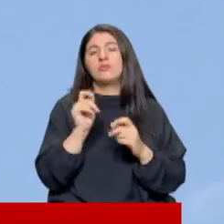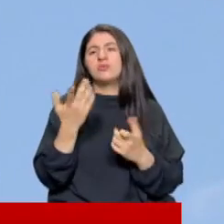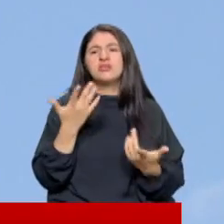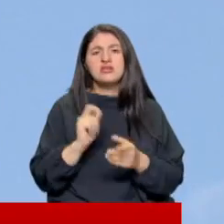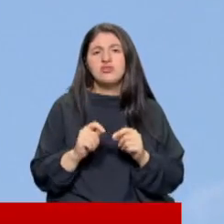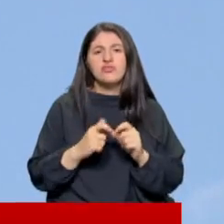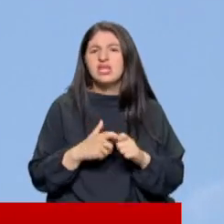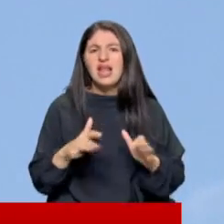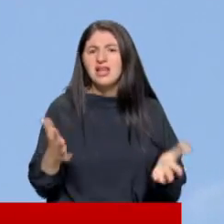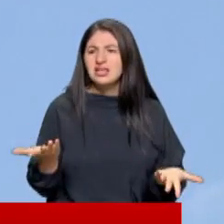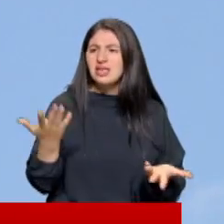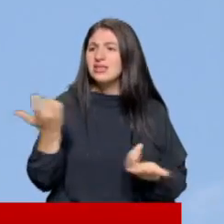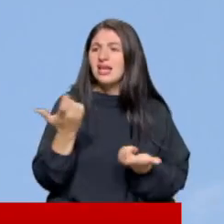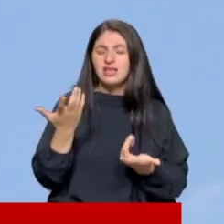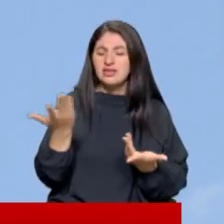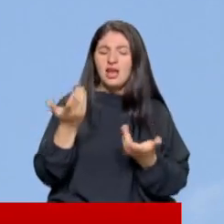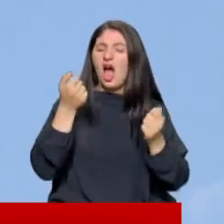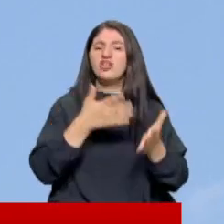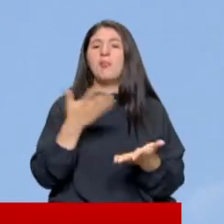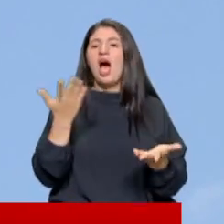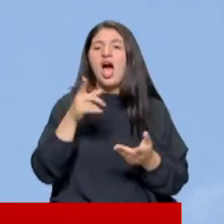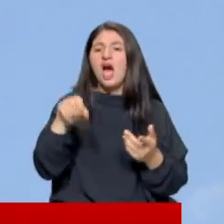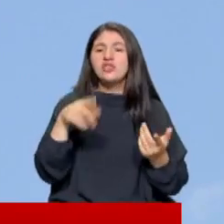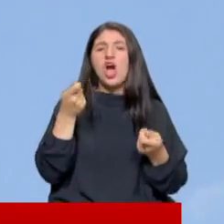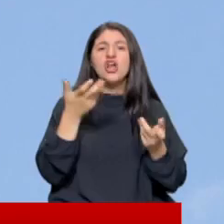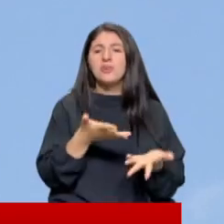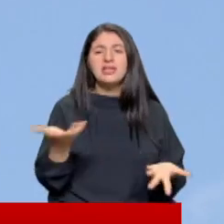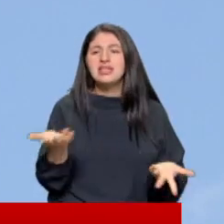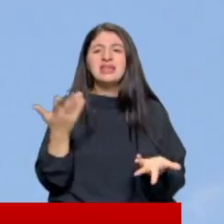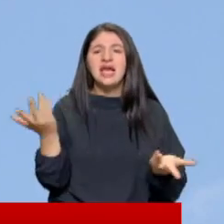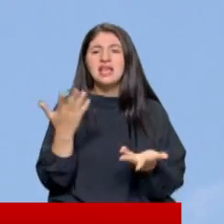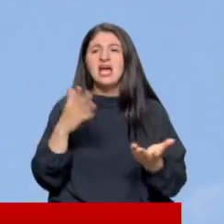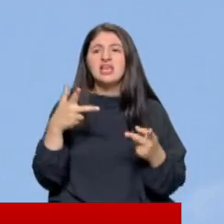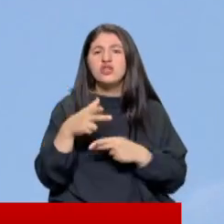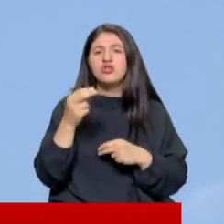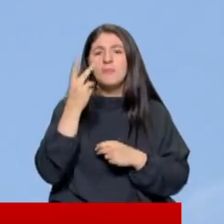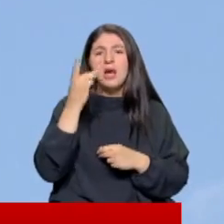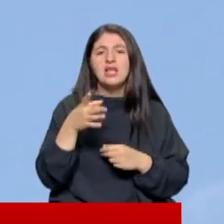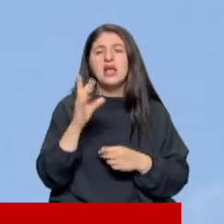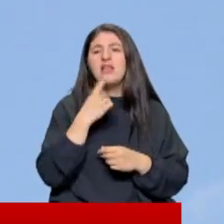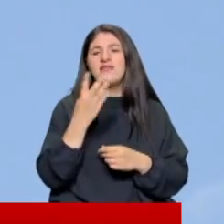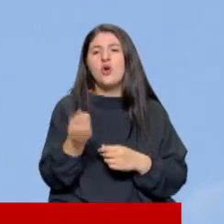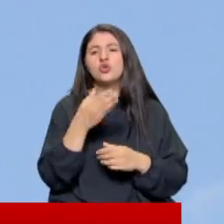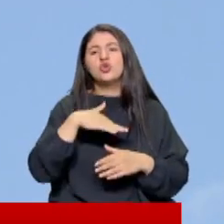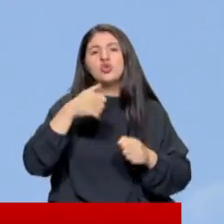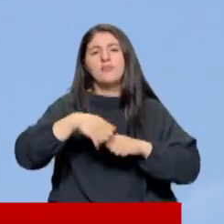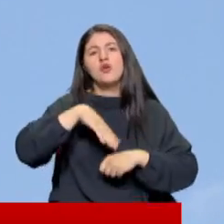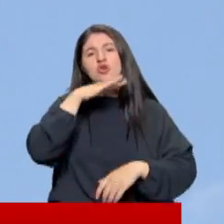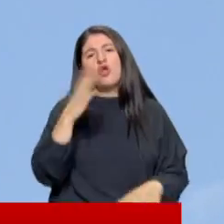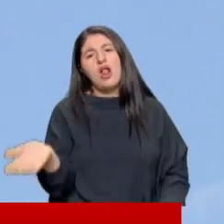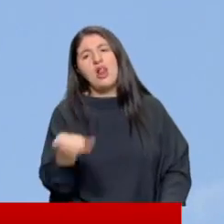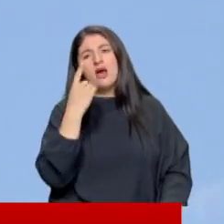bir tasarruf genelgesidir? Nereden, ne kadar harcamanın, hangi harcamanın ne kadar kesileceği belli değil. Laf olsun, torba dolsun